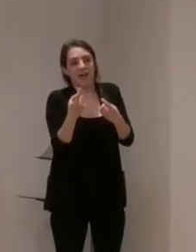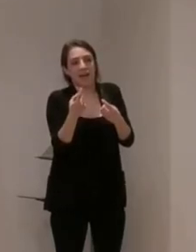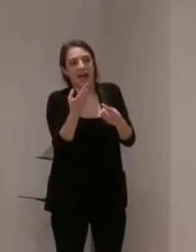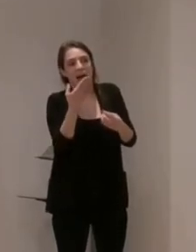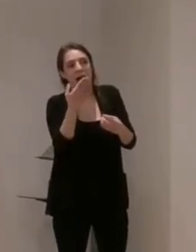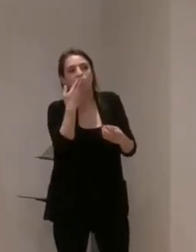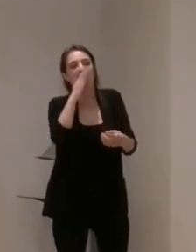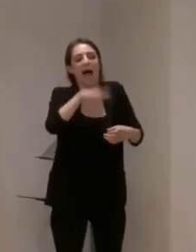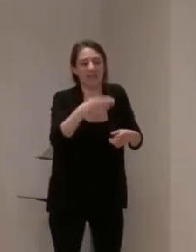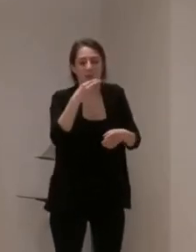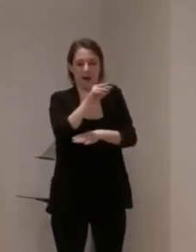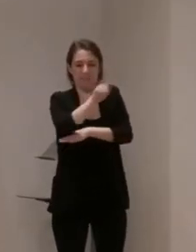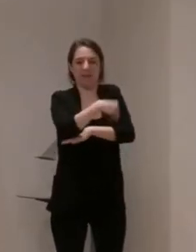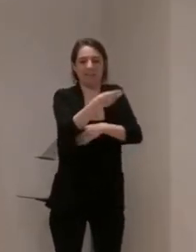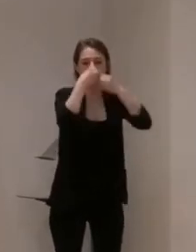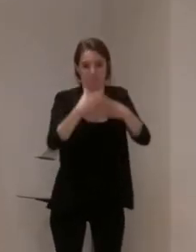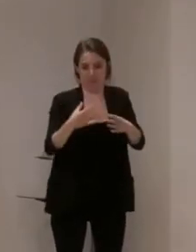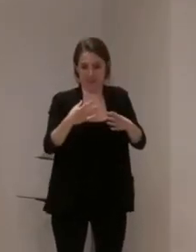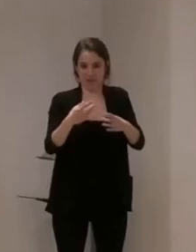perquè els llocs